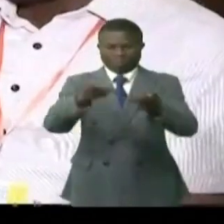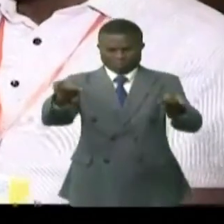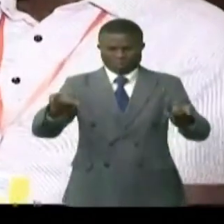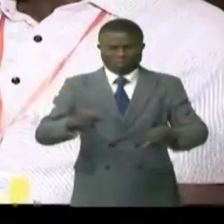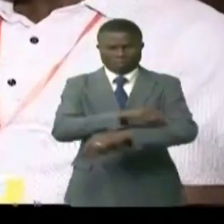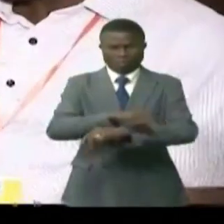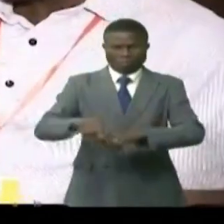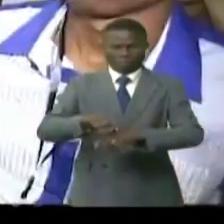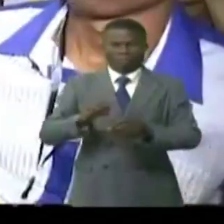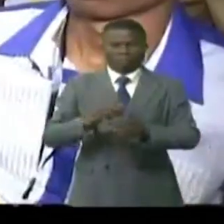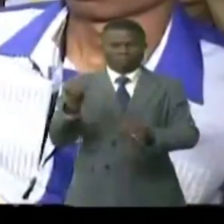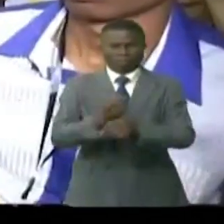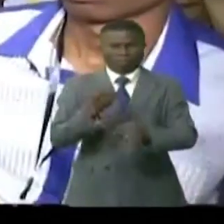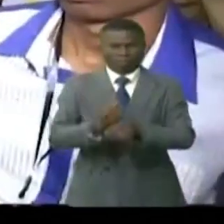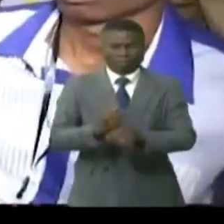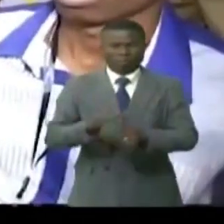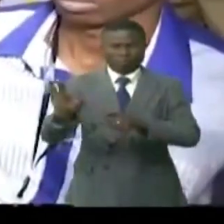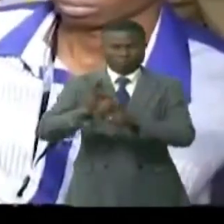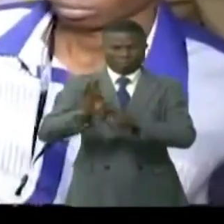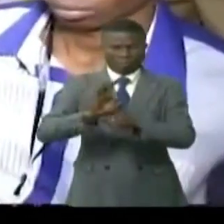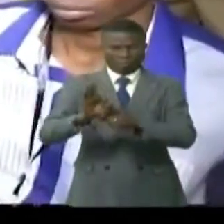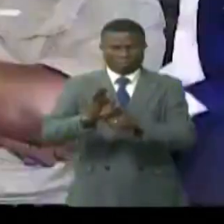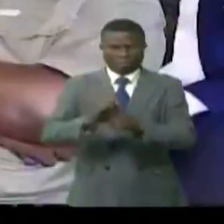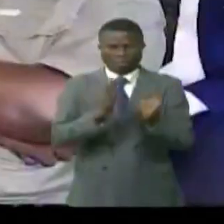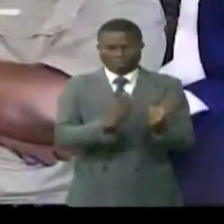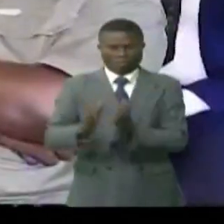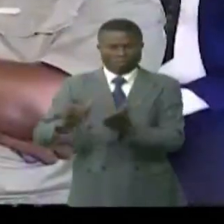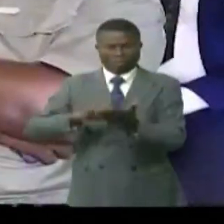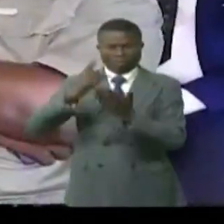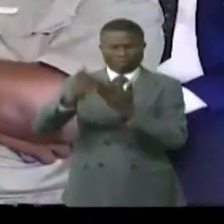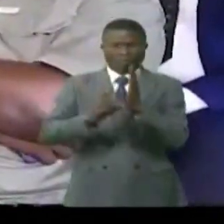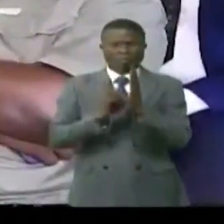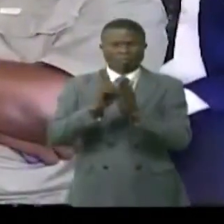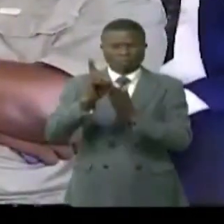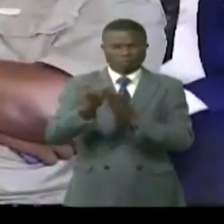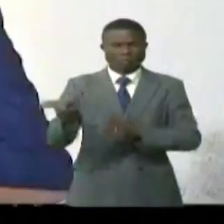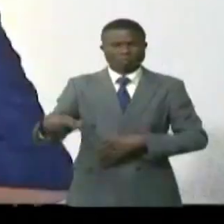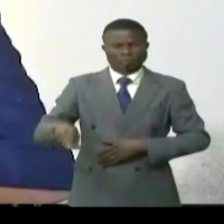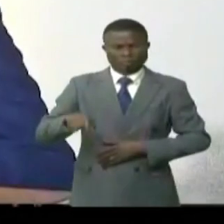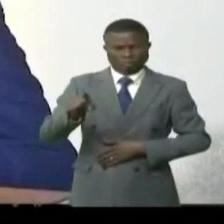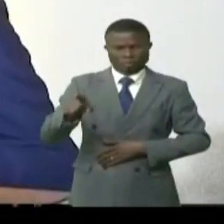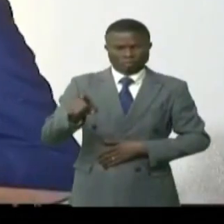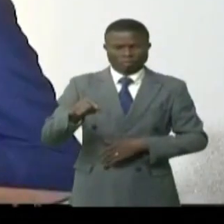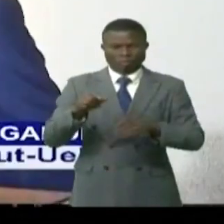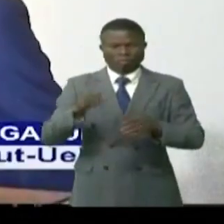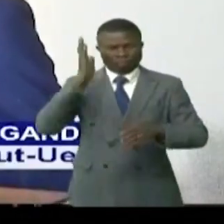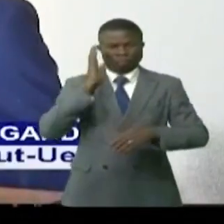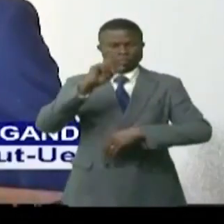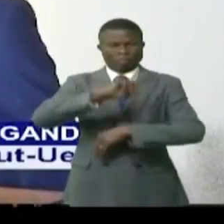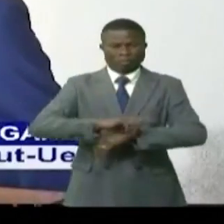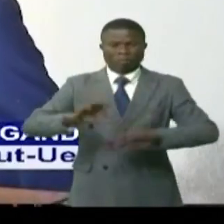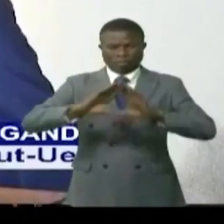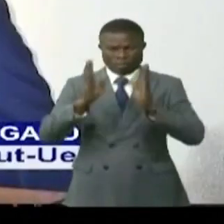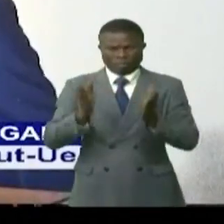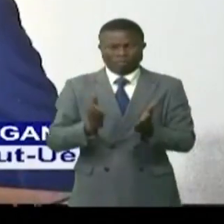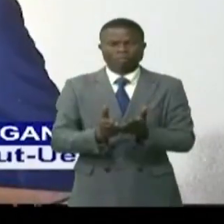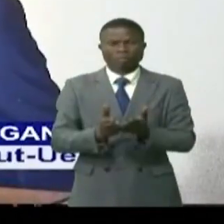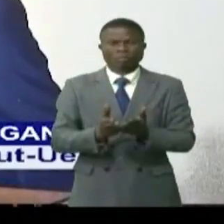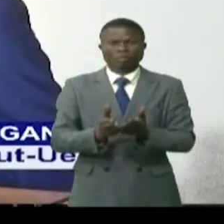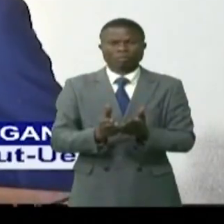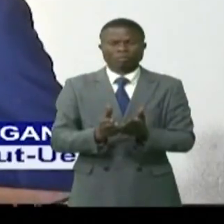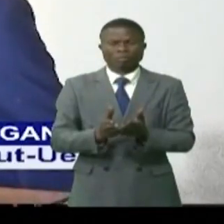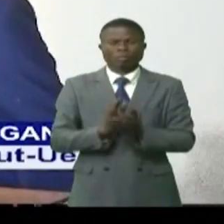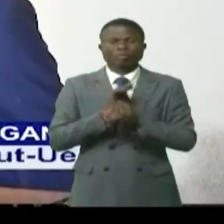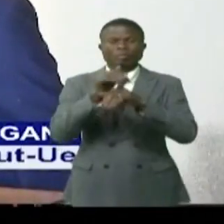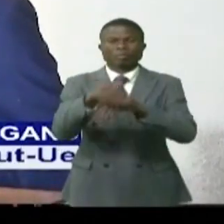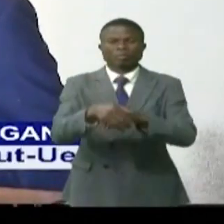du gouverneur les travaux de l'atelier sur l'élaboration du plan de développement provincial. Nous aurons tous fait œuvre utile à